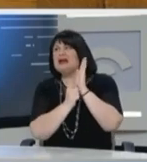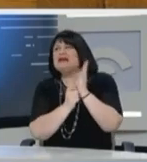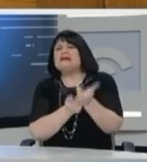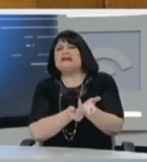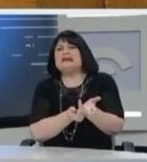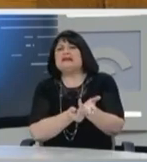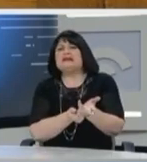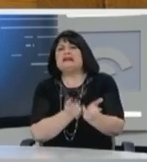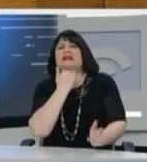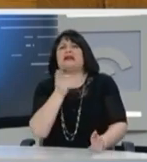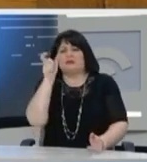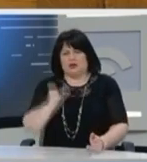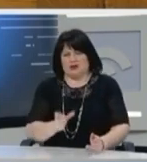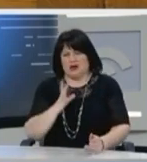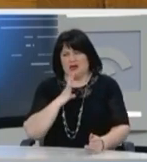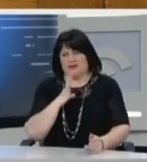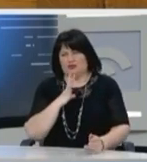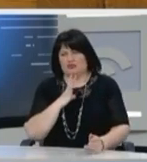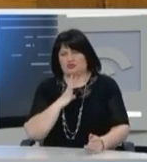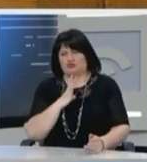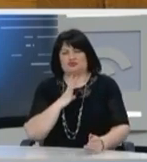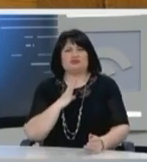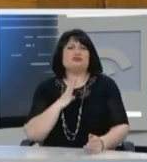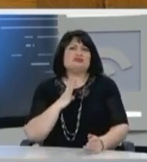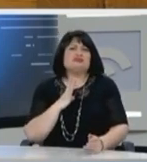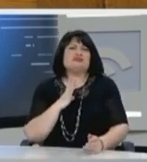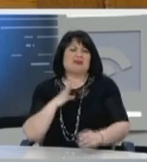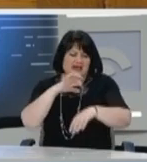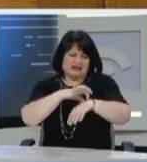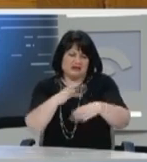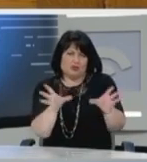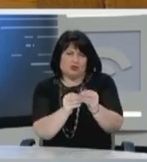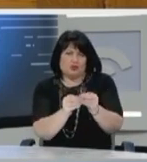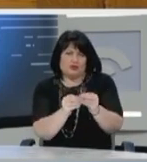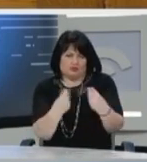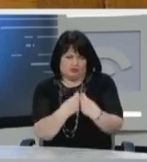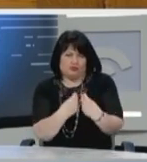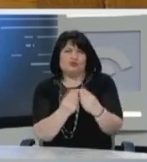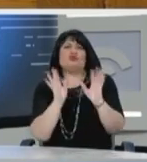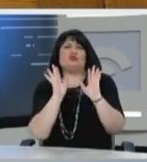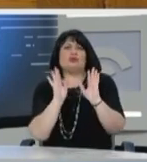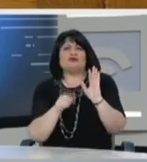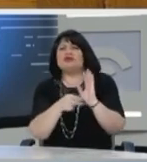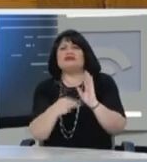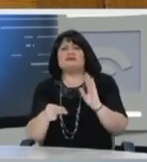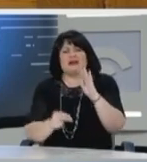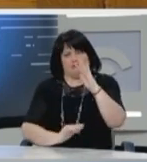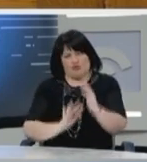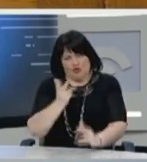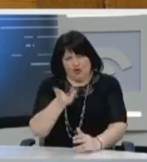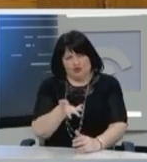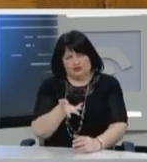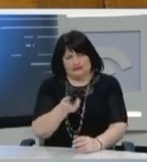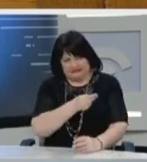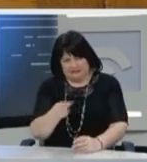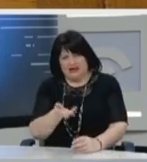και δεν μπορεί ένας να έχει το φάρμακο το αναλογούν στην ασθένειά του. Αυτό είναι πρόοδος. Είναι